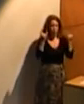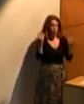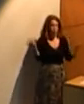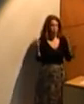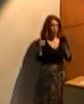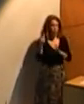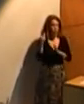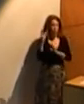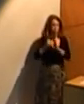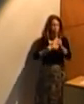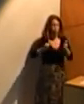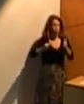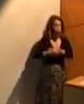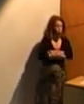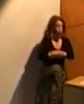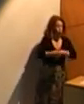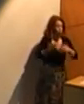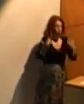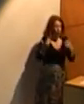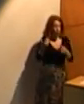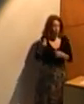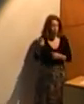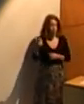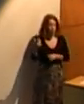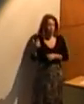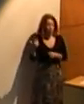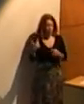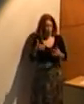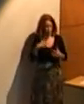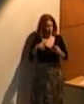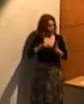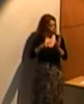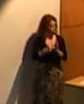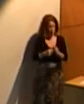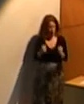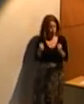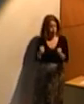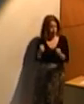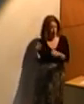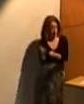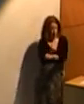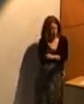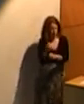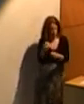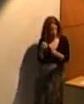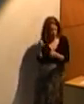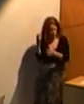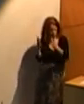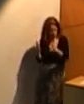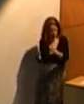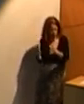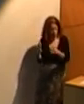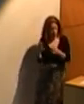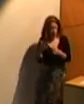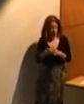j'ai réuni les fonds nécessaires et j'ai la technologie pour devenir moins tu